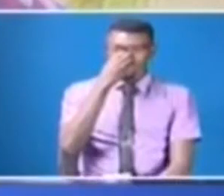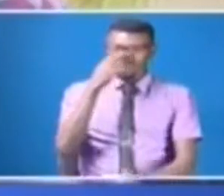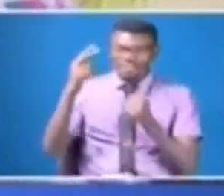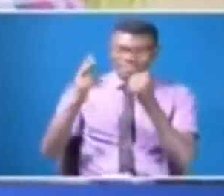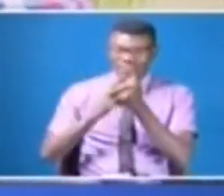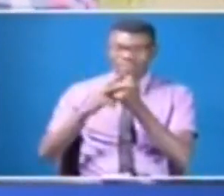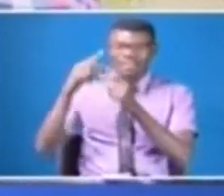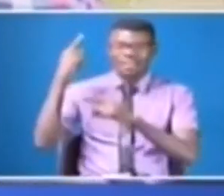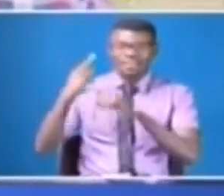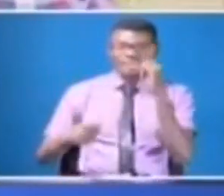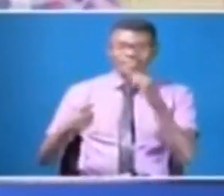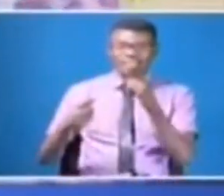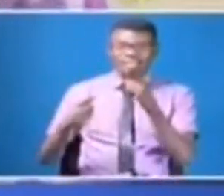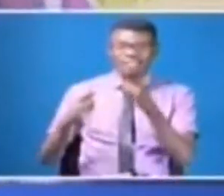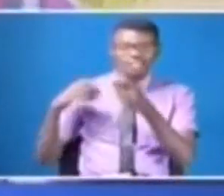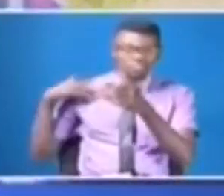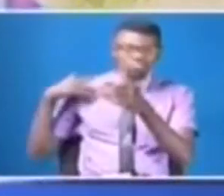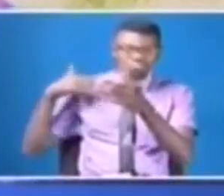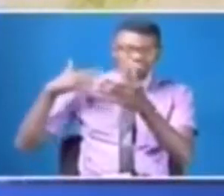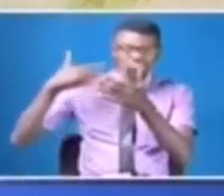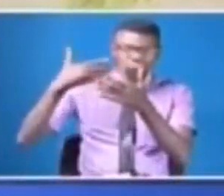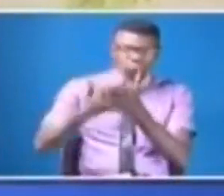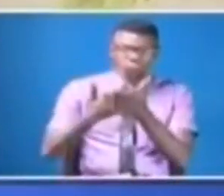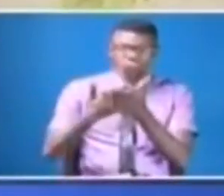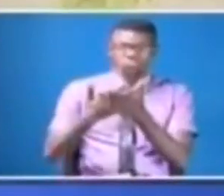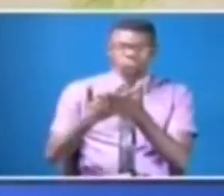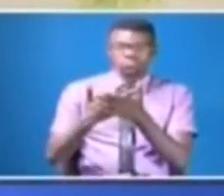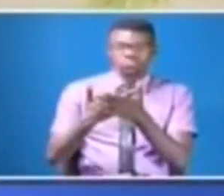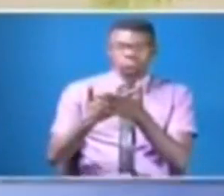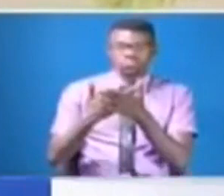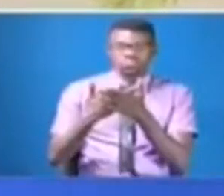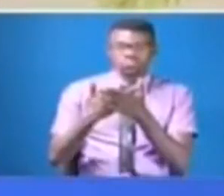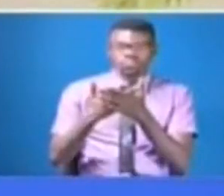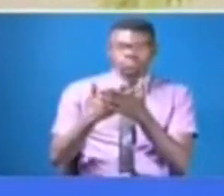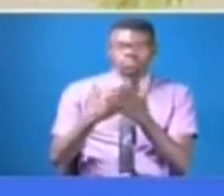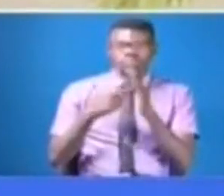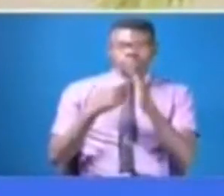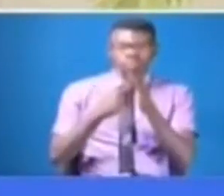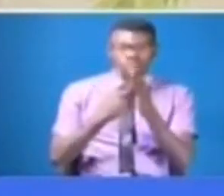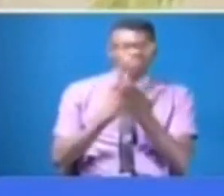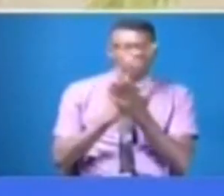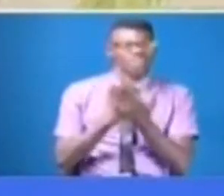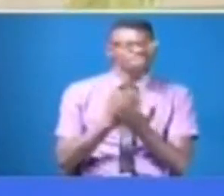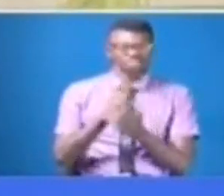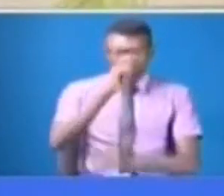7 years to pledge loyalty to President Kenyatta.